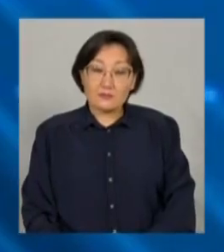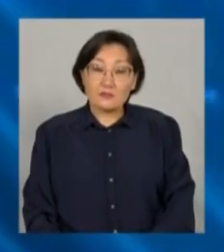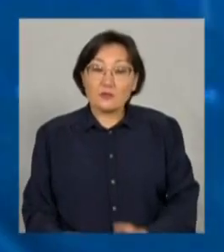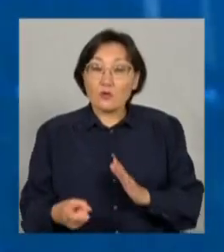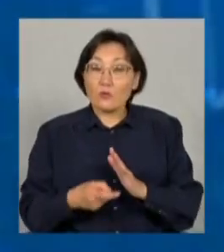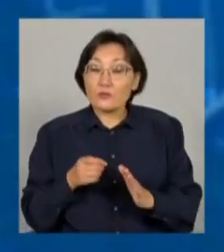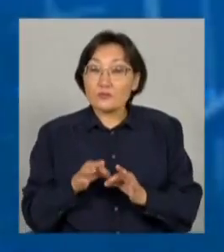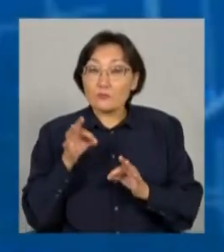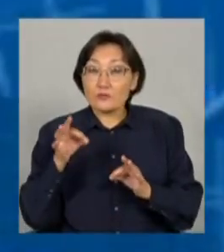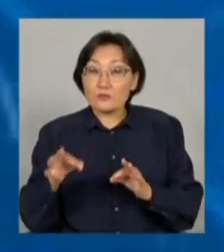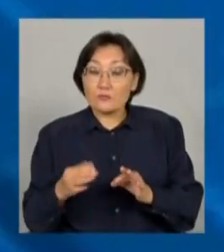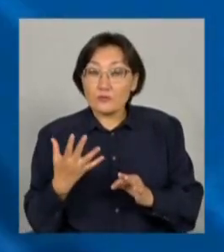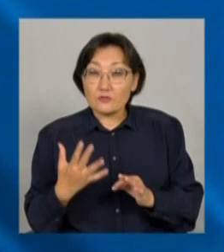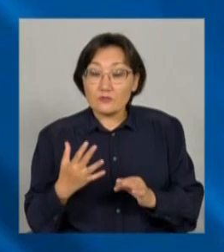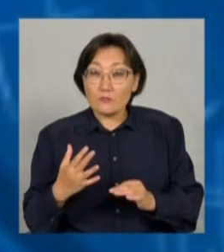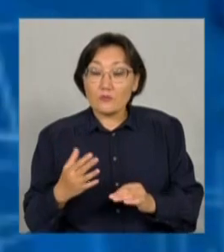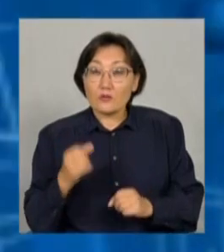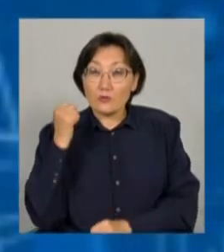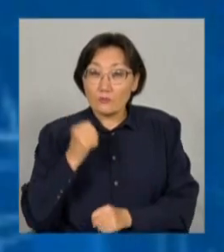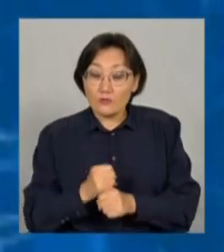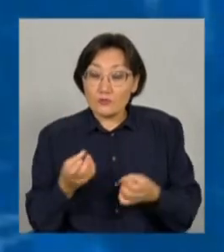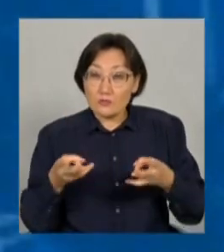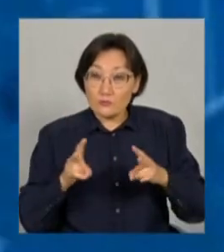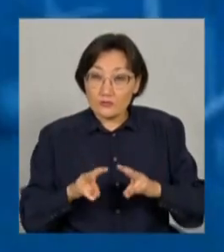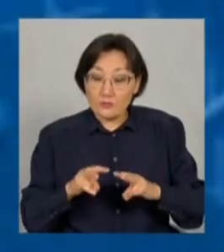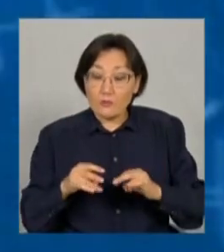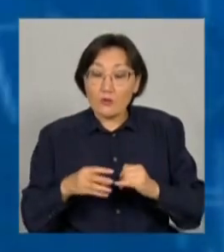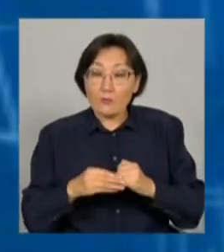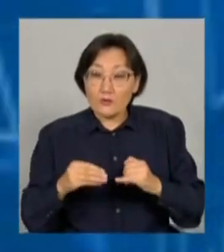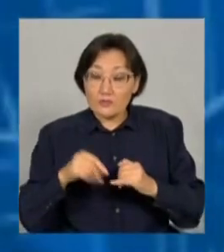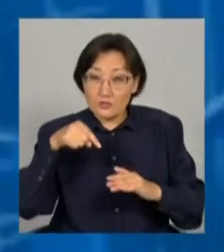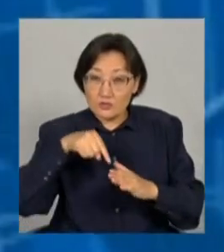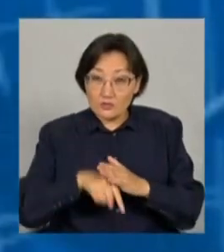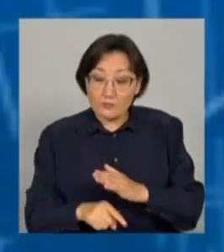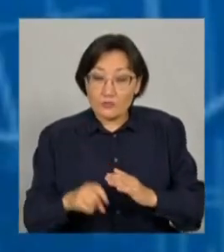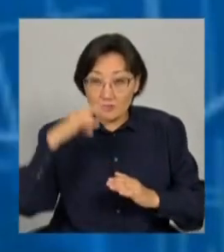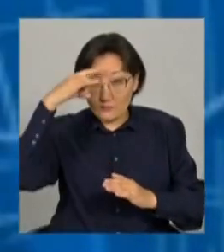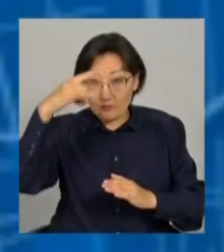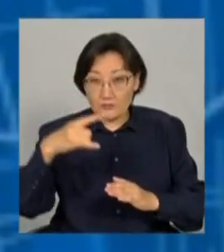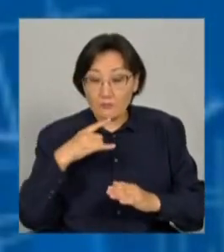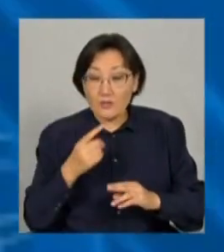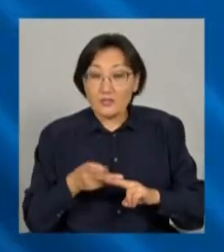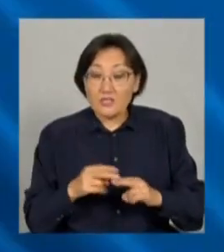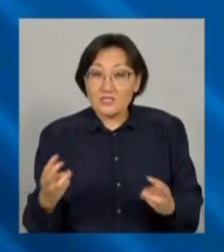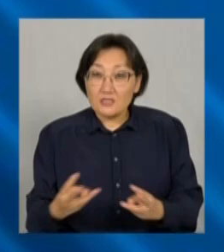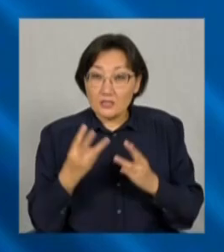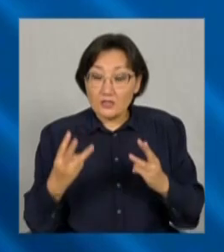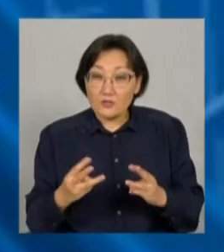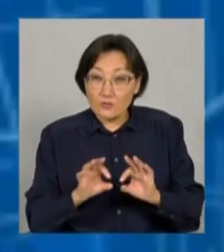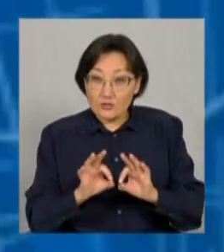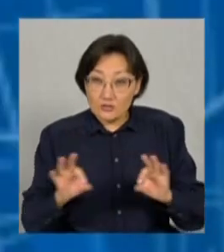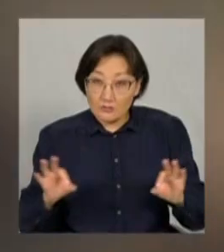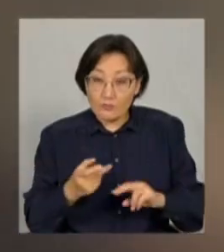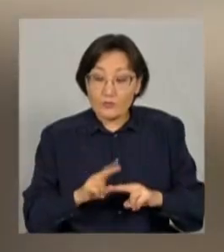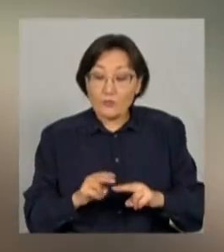В Карагандинской области 5 горняков все еще остаются в шахте «Казахстанская», где загорелась конвейерная лента. По данным